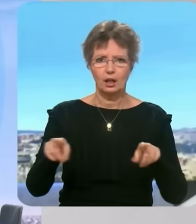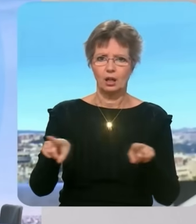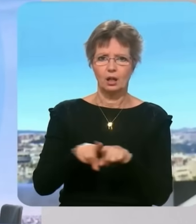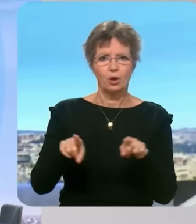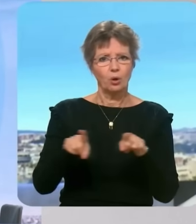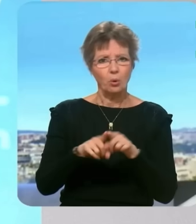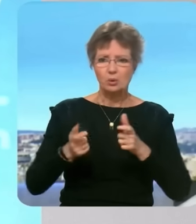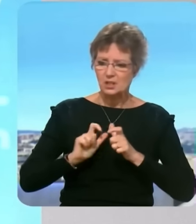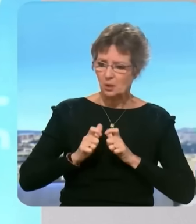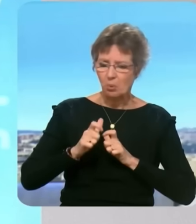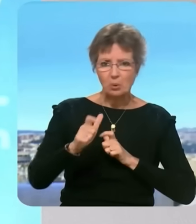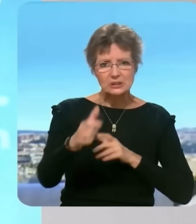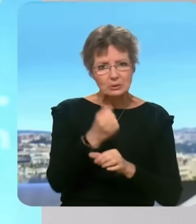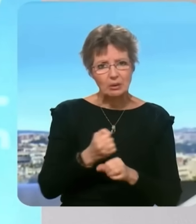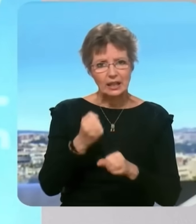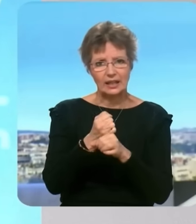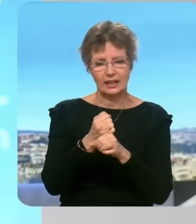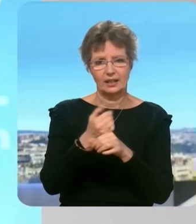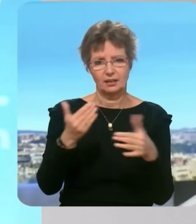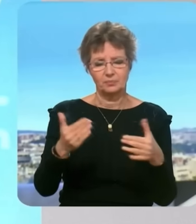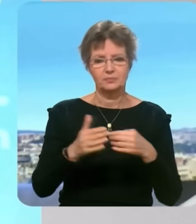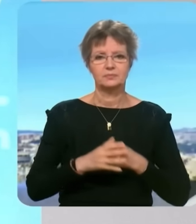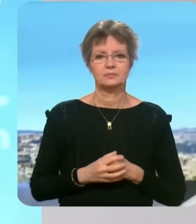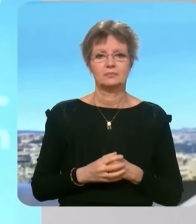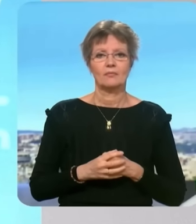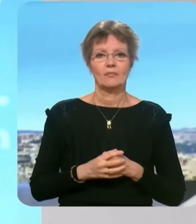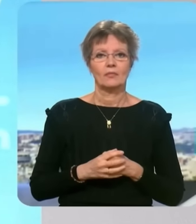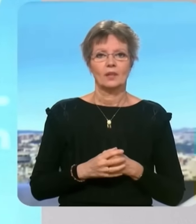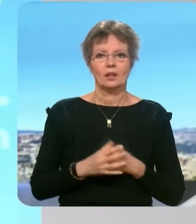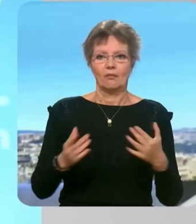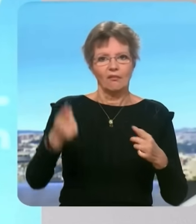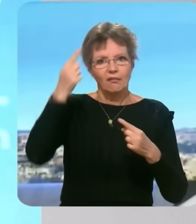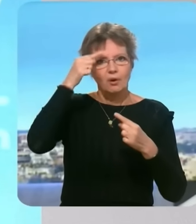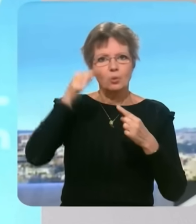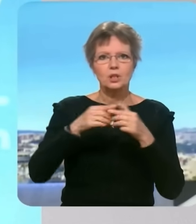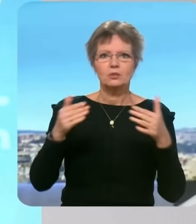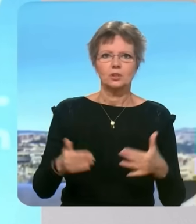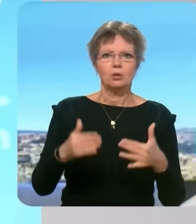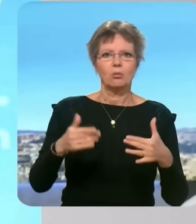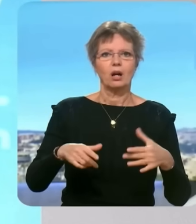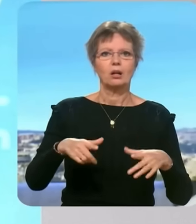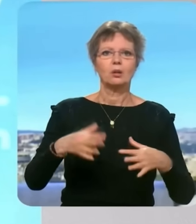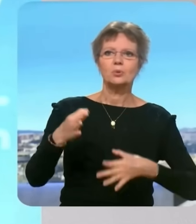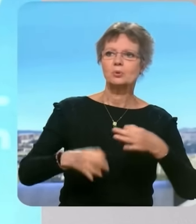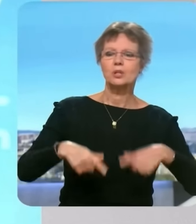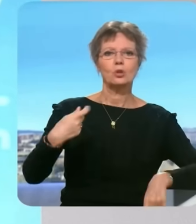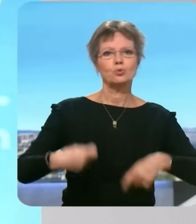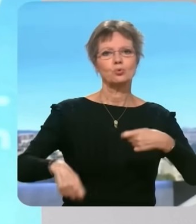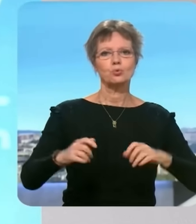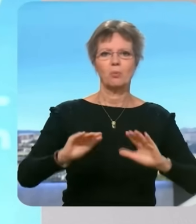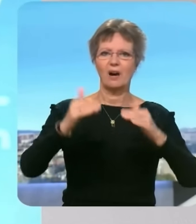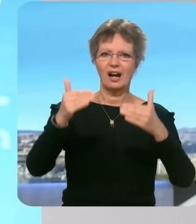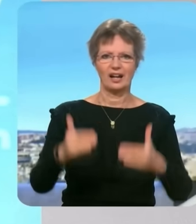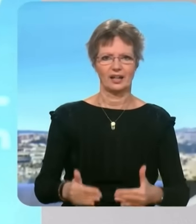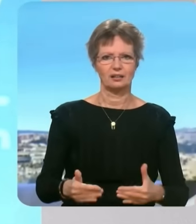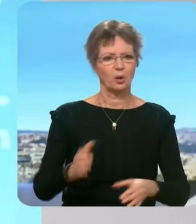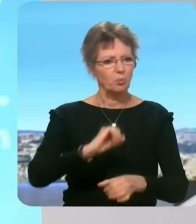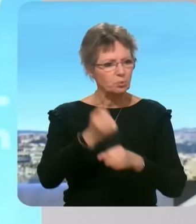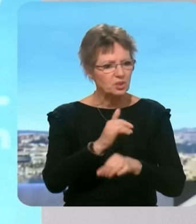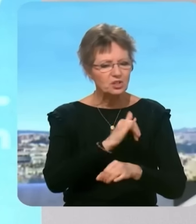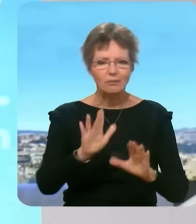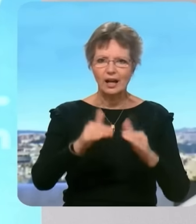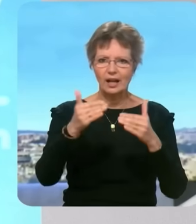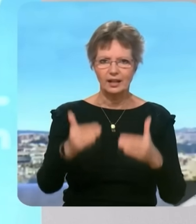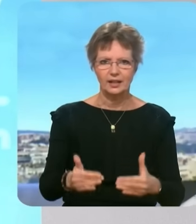procédures et de fond dans la réponse pénale, pour enfin qu'on sorte de ce laxisme d'État, de ce sentiment d'impunité, et que le criminel